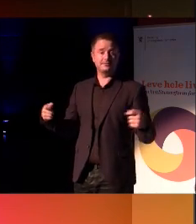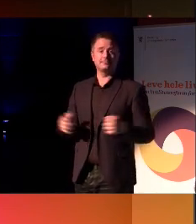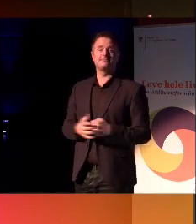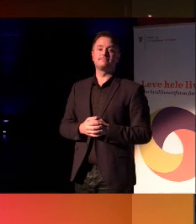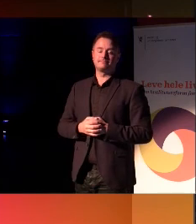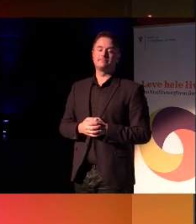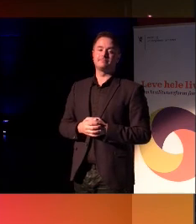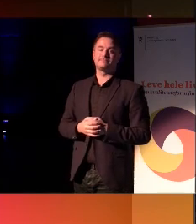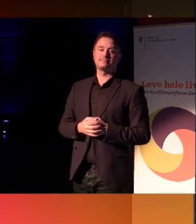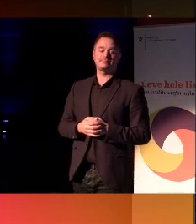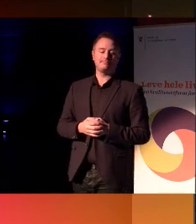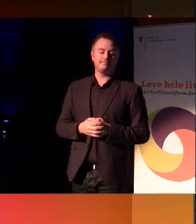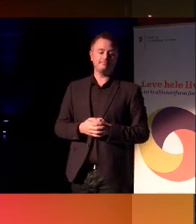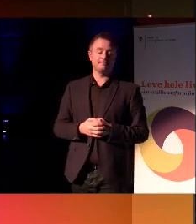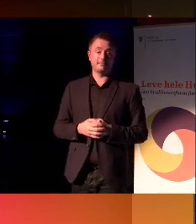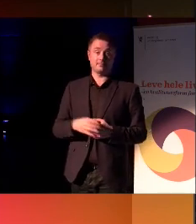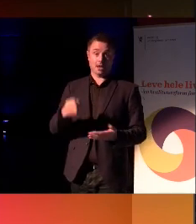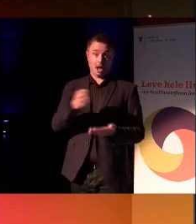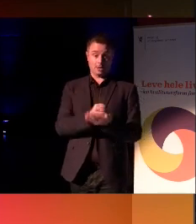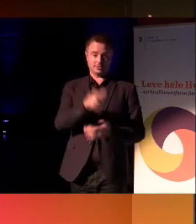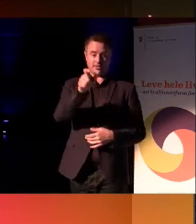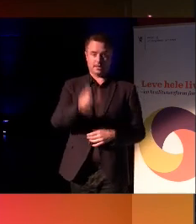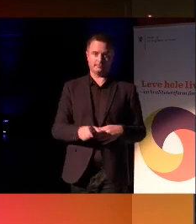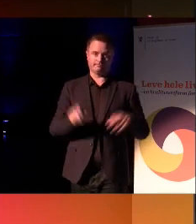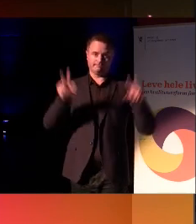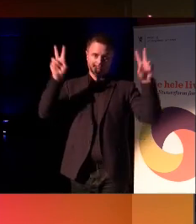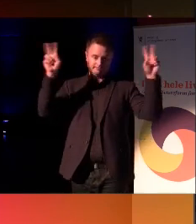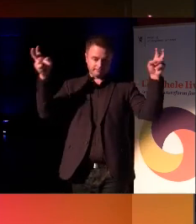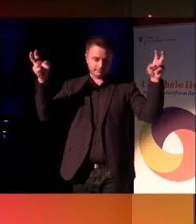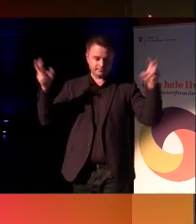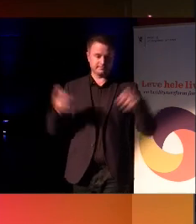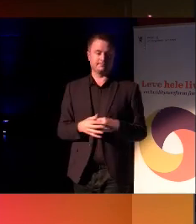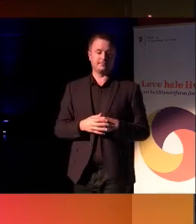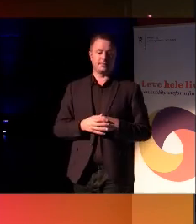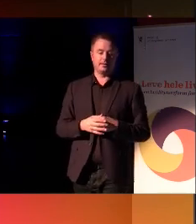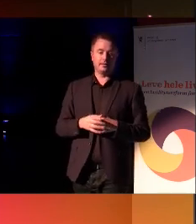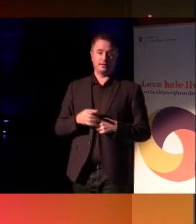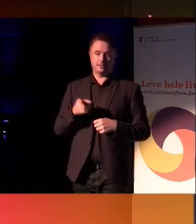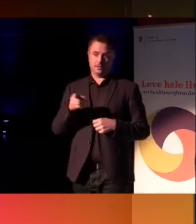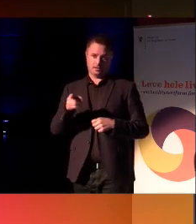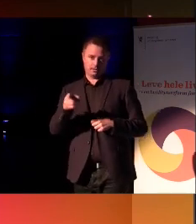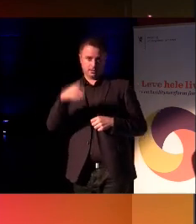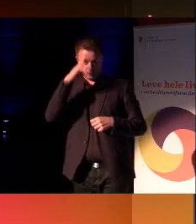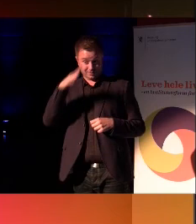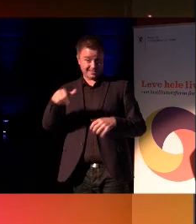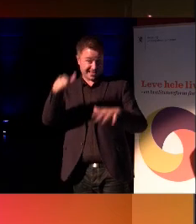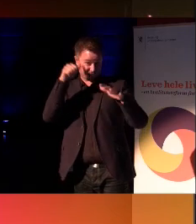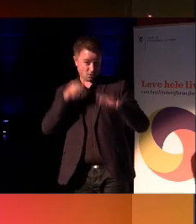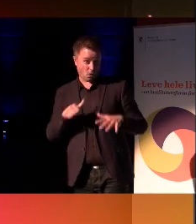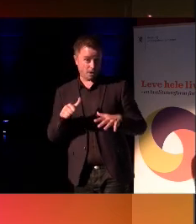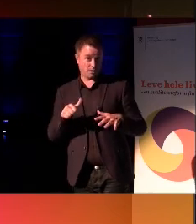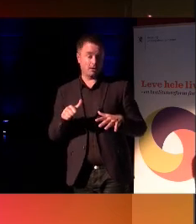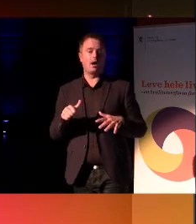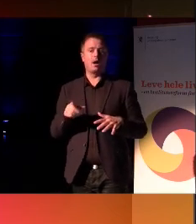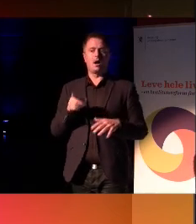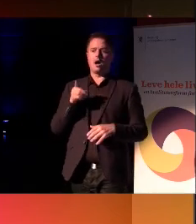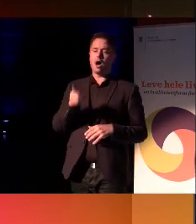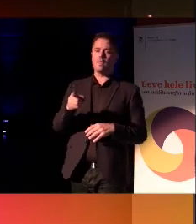Og her et utsagn fra en ansatt som sier frivillig Eirik, det var han på 16 år, et fantastisk menneske for pasientene